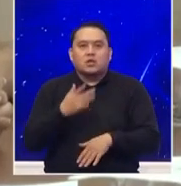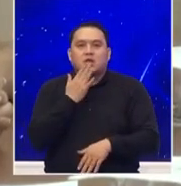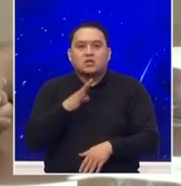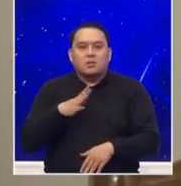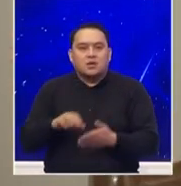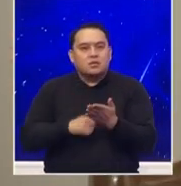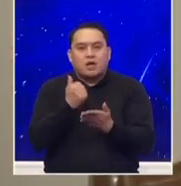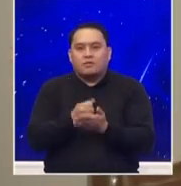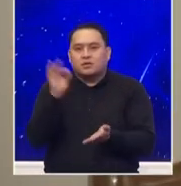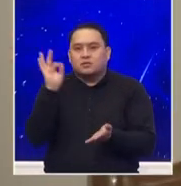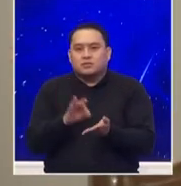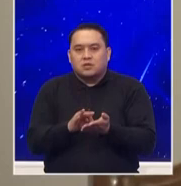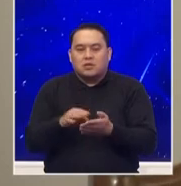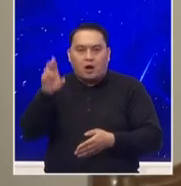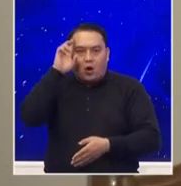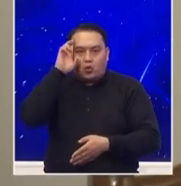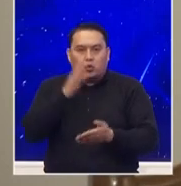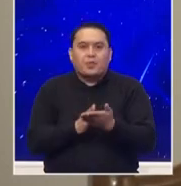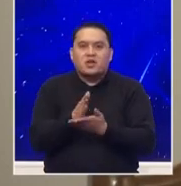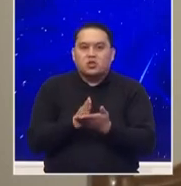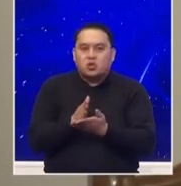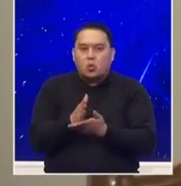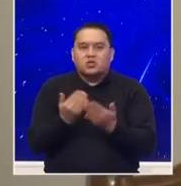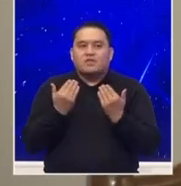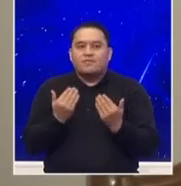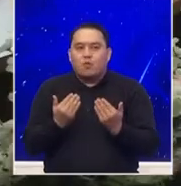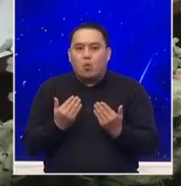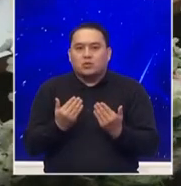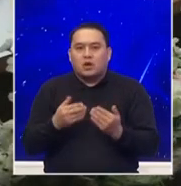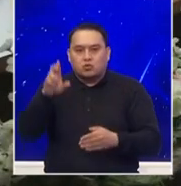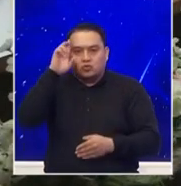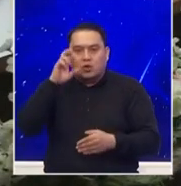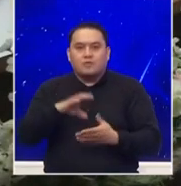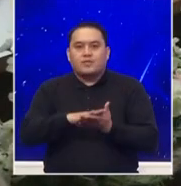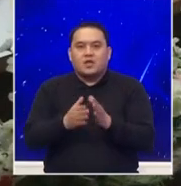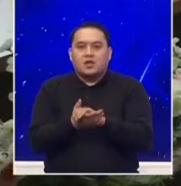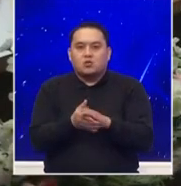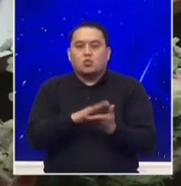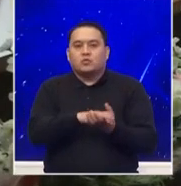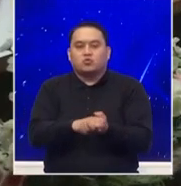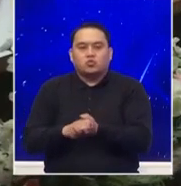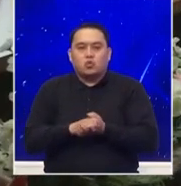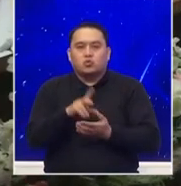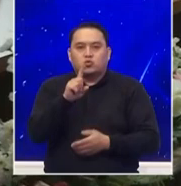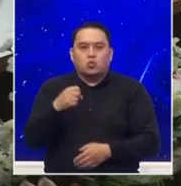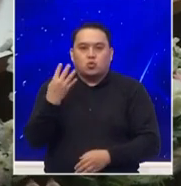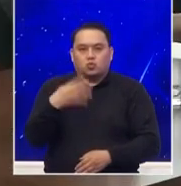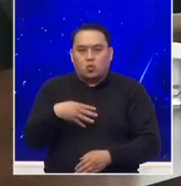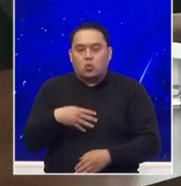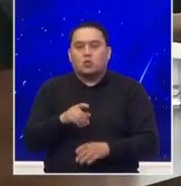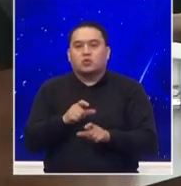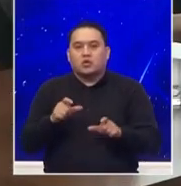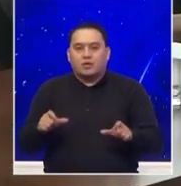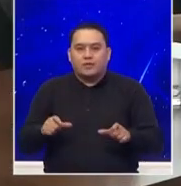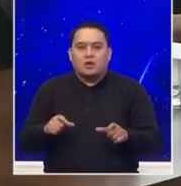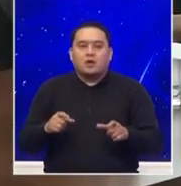стала приоритетной задачей для государственной политики. На сегодняшний день в стране в мире и согласии проживают 140 этносов и более